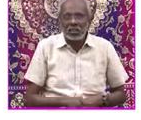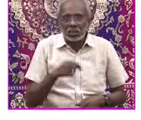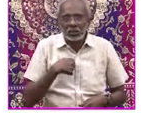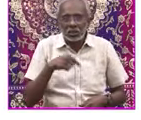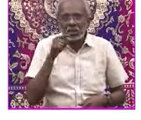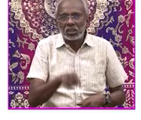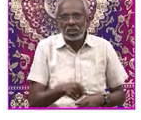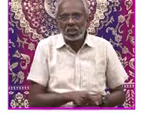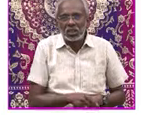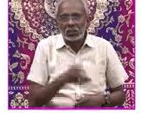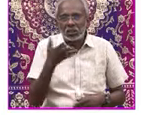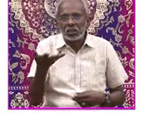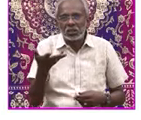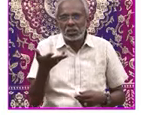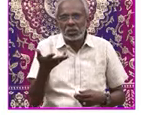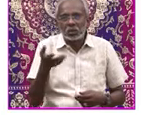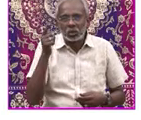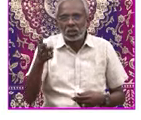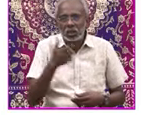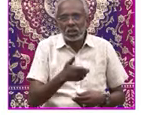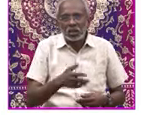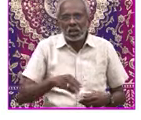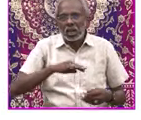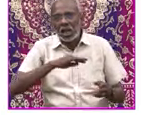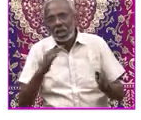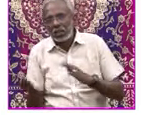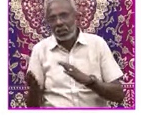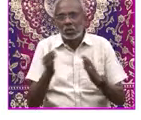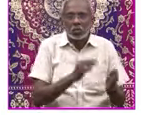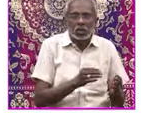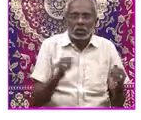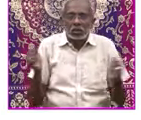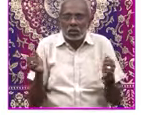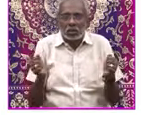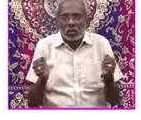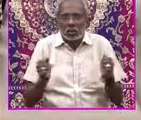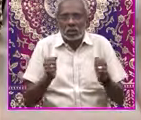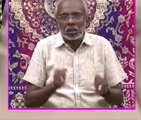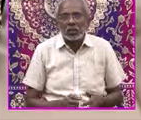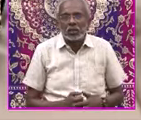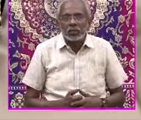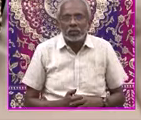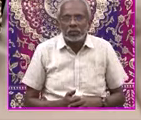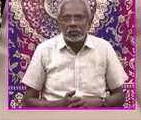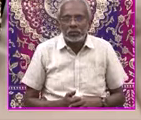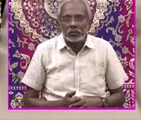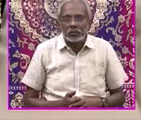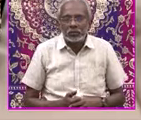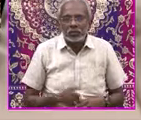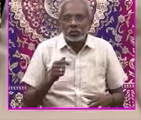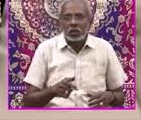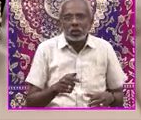இறுதி காலம் நெருங்கிவிட்டதோ என எண்ணி அலைந்து குலைந்து நடுங்கினர். கலிங்கர்